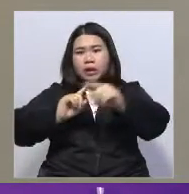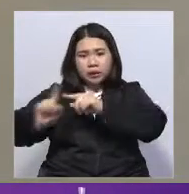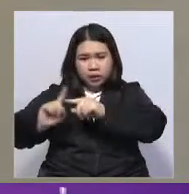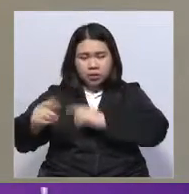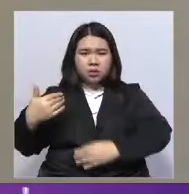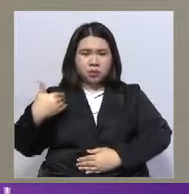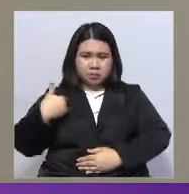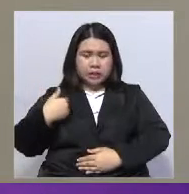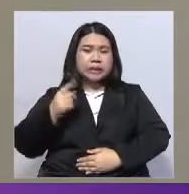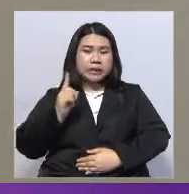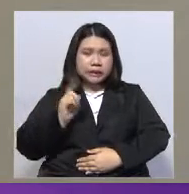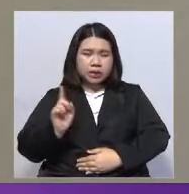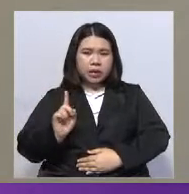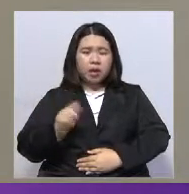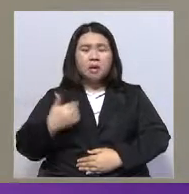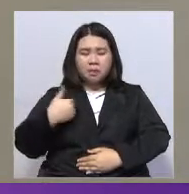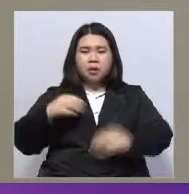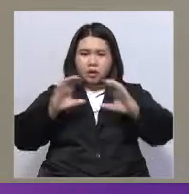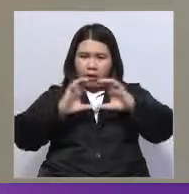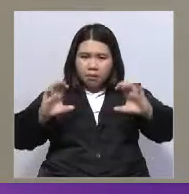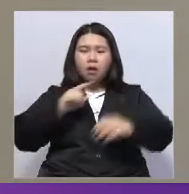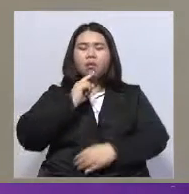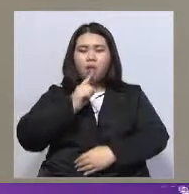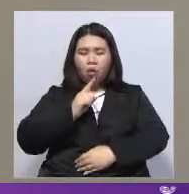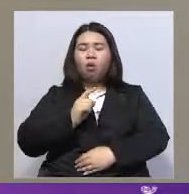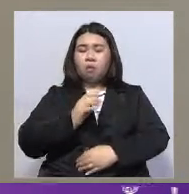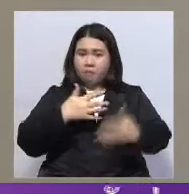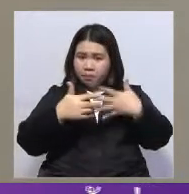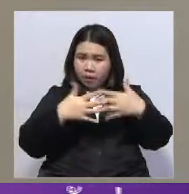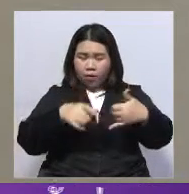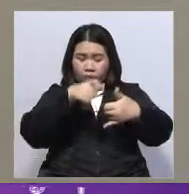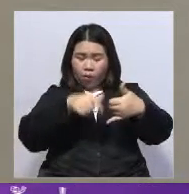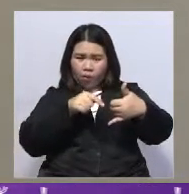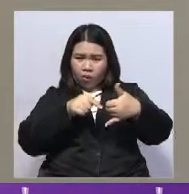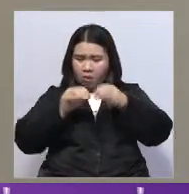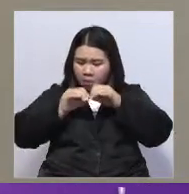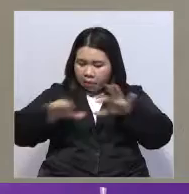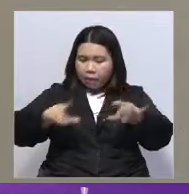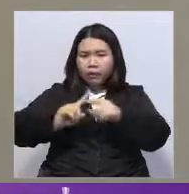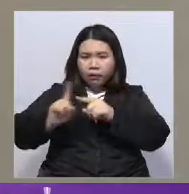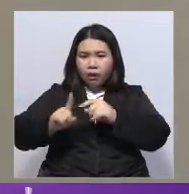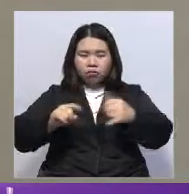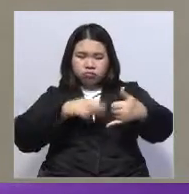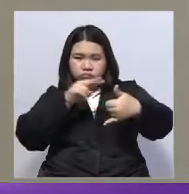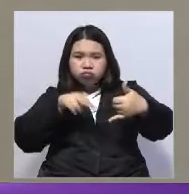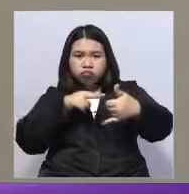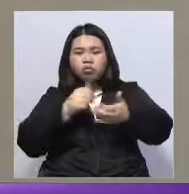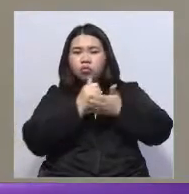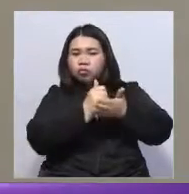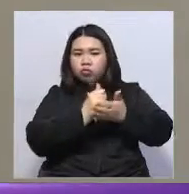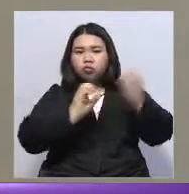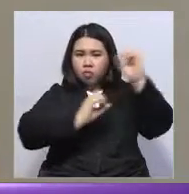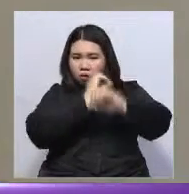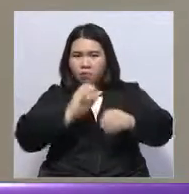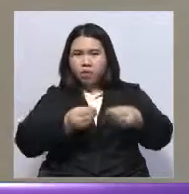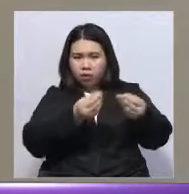าณโดยตรงจากรัฐบาลแล้วพร้อมกับให้ความมั่นใจนะครับว่าจะดูแลความปลอดภัยให้กับผู้ที่มาออกมาเปิดเผยข้อมูลการทุ